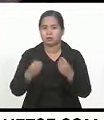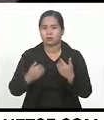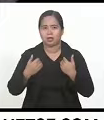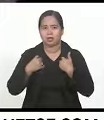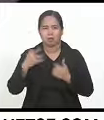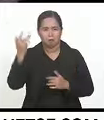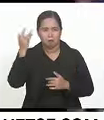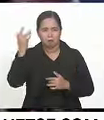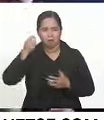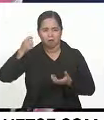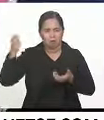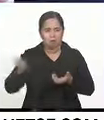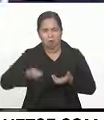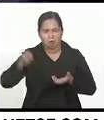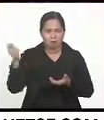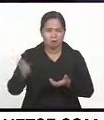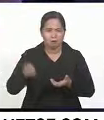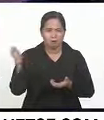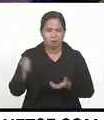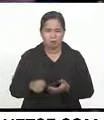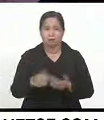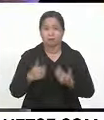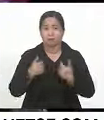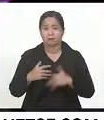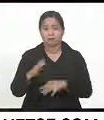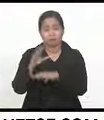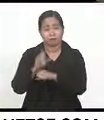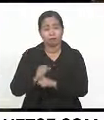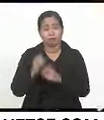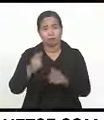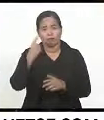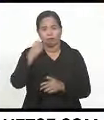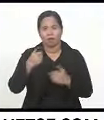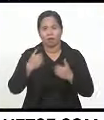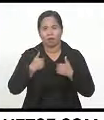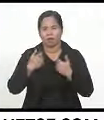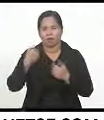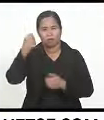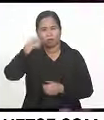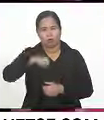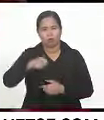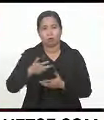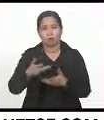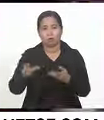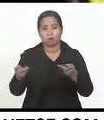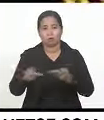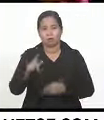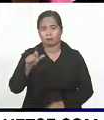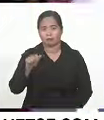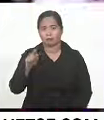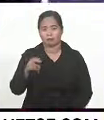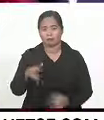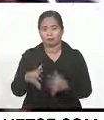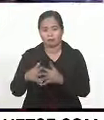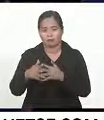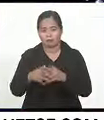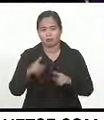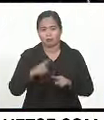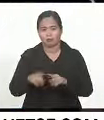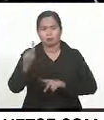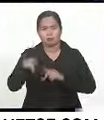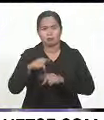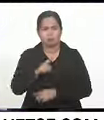mga kaserola at kawali, isang tradisyonal na paraan ng pag-aalsa sa Latin America. Habang tinitirgas ang